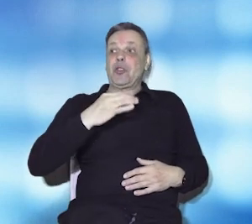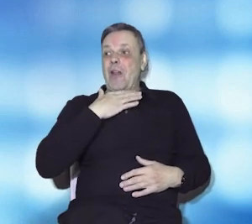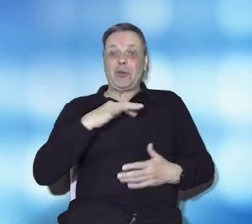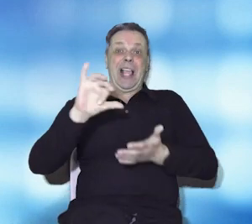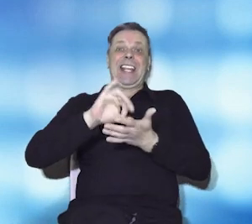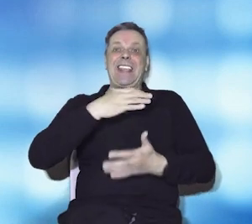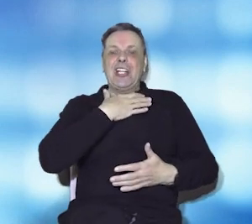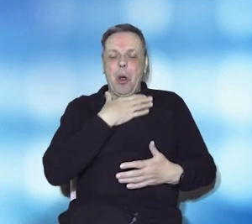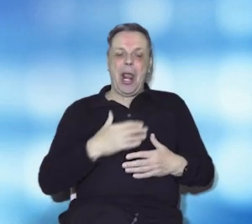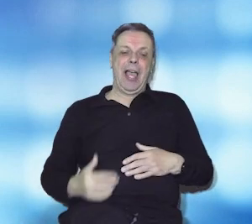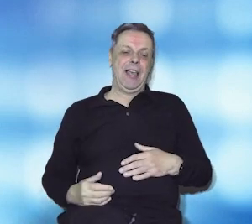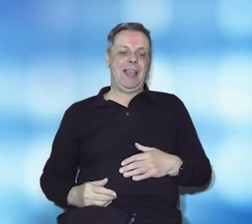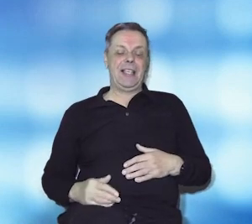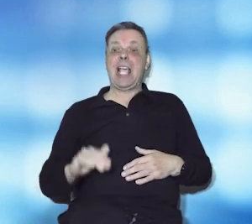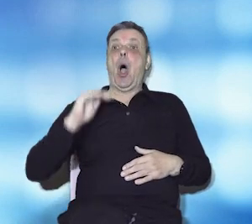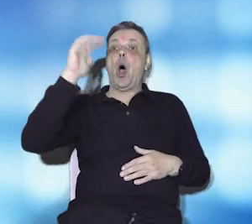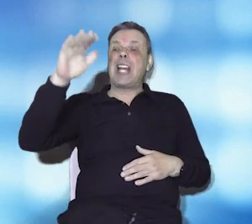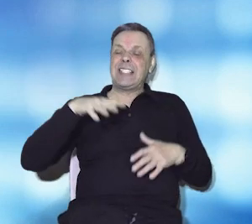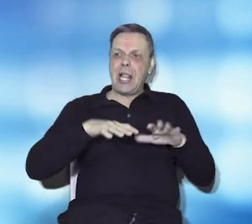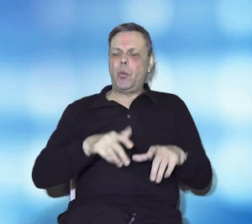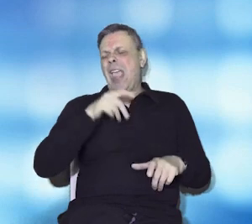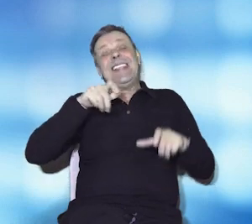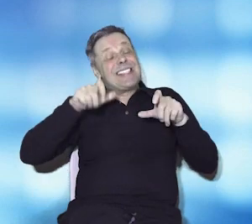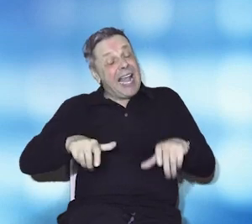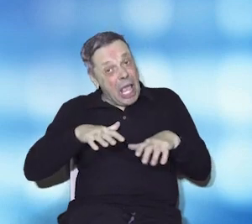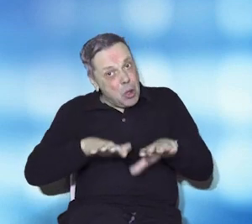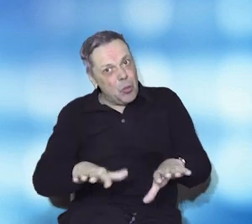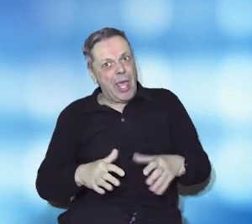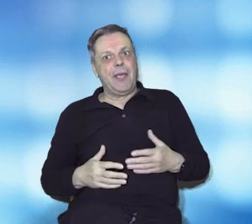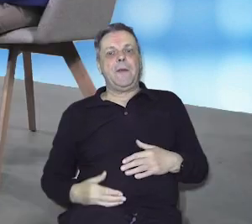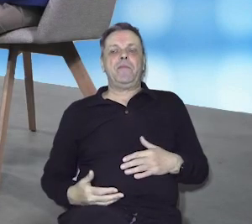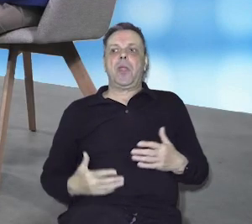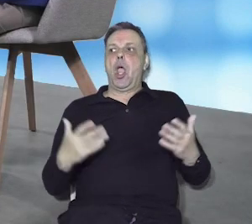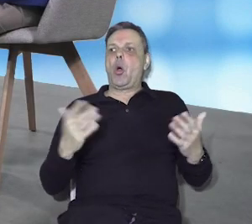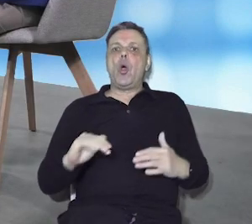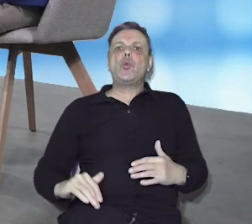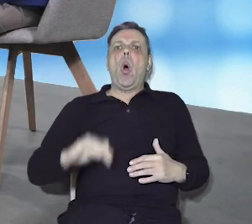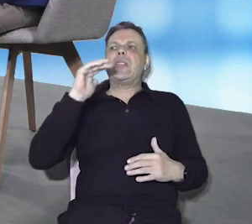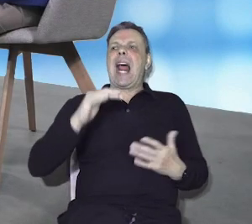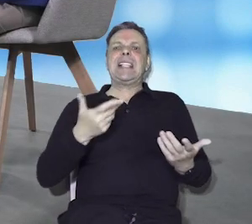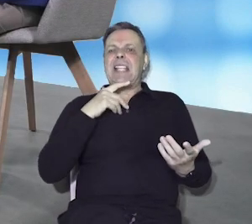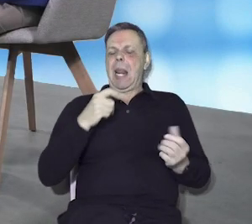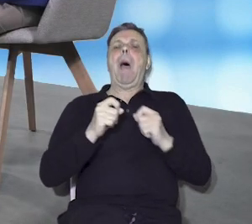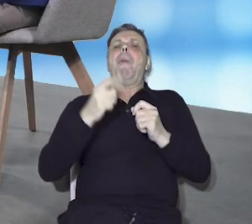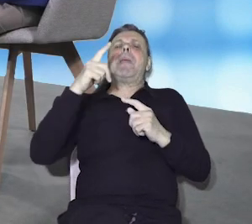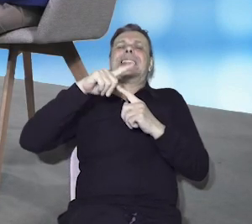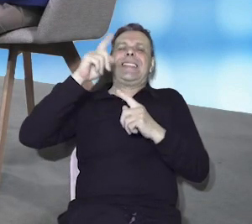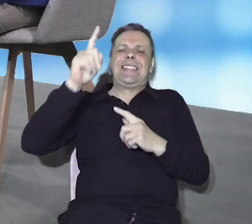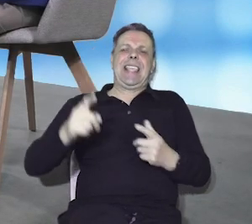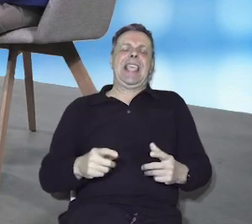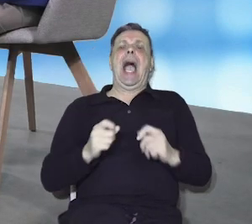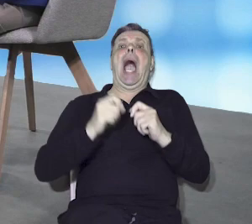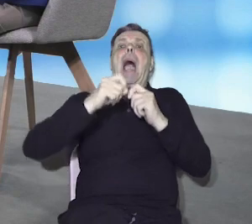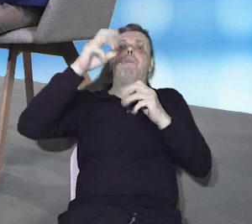za odrasle ljude, za stare ljude, jel? Koji su odrasli na nekakvim Beatlesima, na Abi, možda i